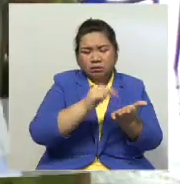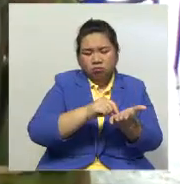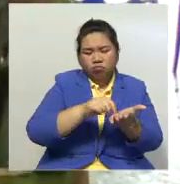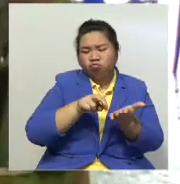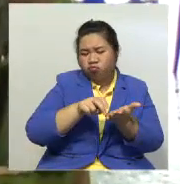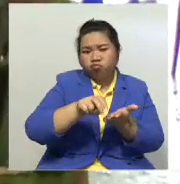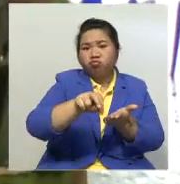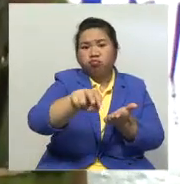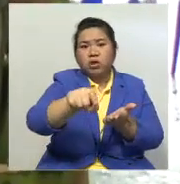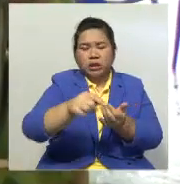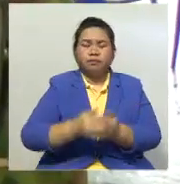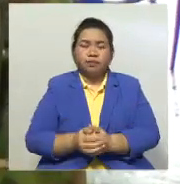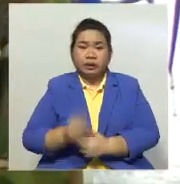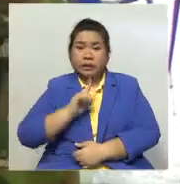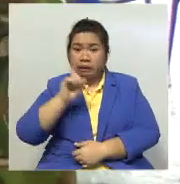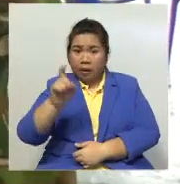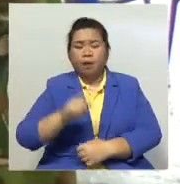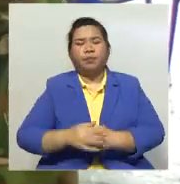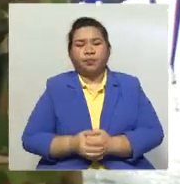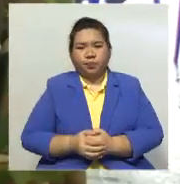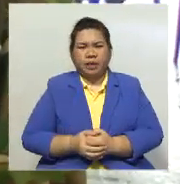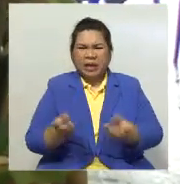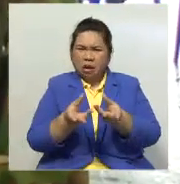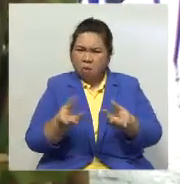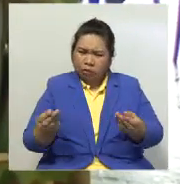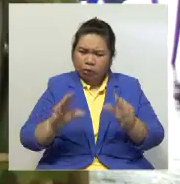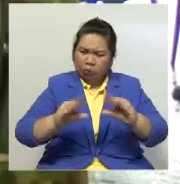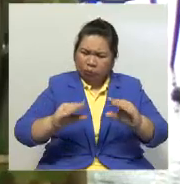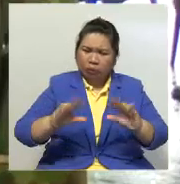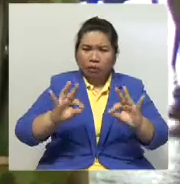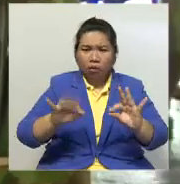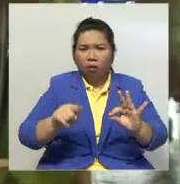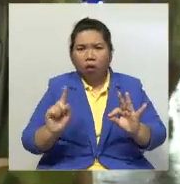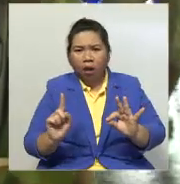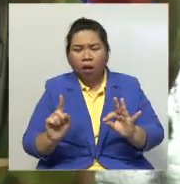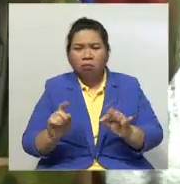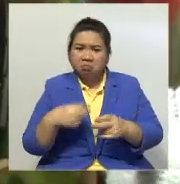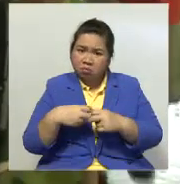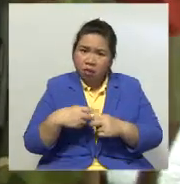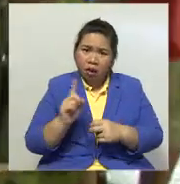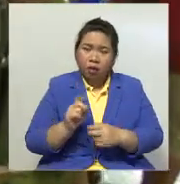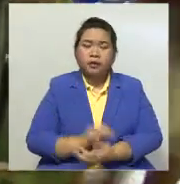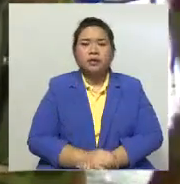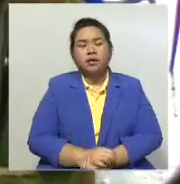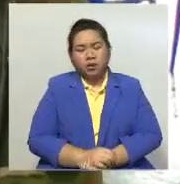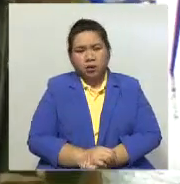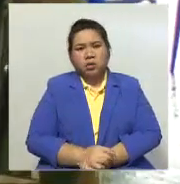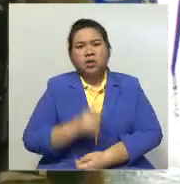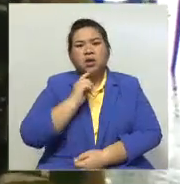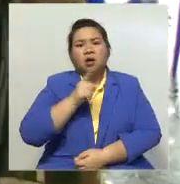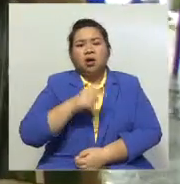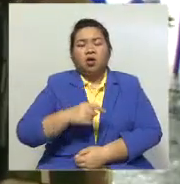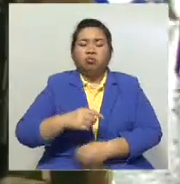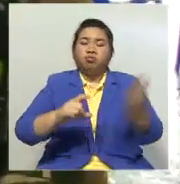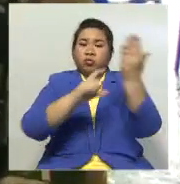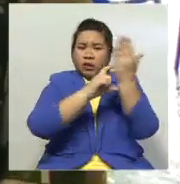แล้วจากการที่เราเข้าไปสำรวจสภาพพวกดินโคลนหรือว่าเส้นทางในการเดินทางเนี่ยมันมีความลำบากยังไงบ้าง ก็สภาพมันก็เป็นสะพาน